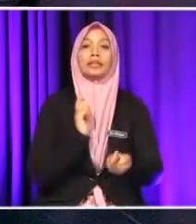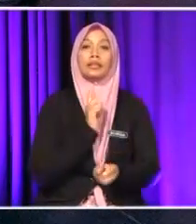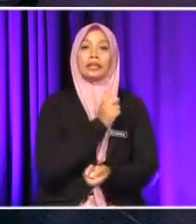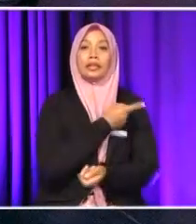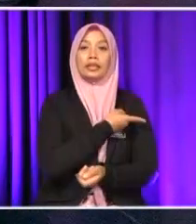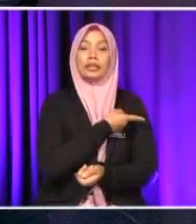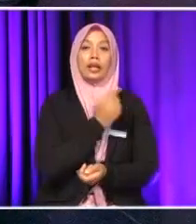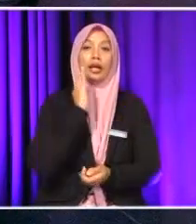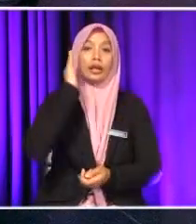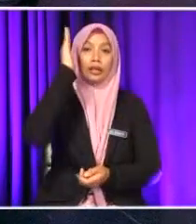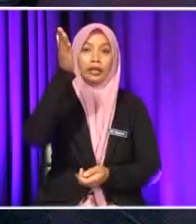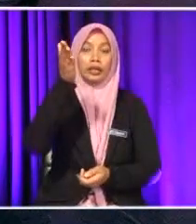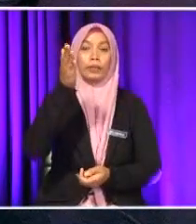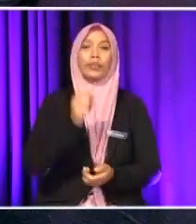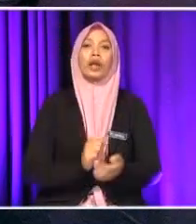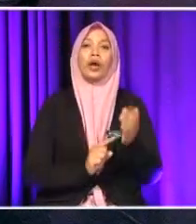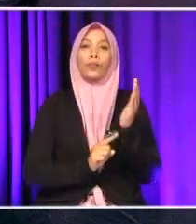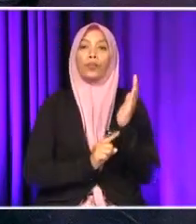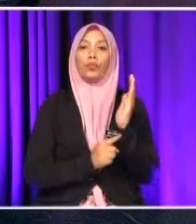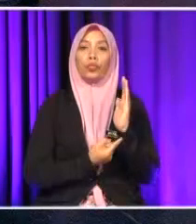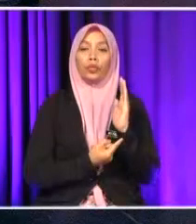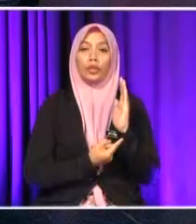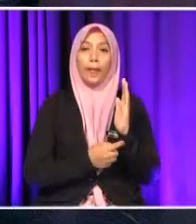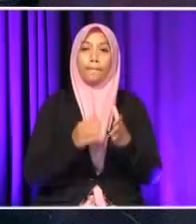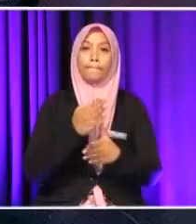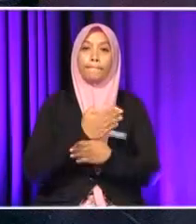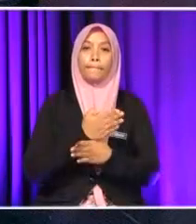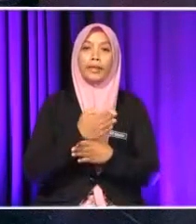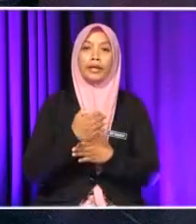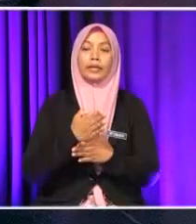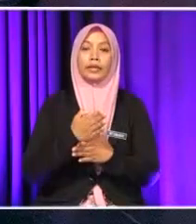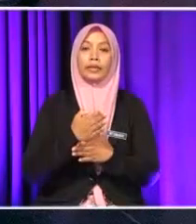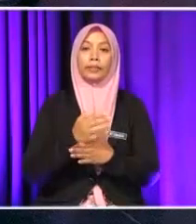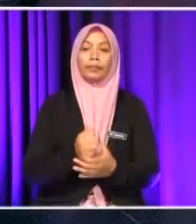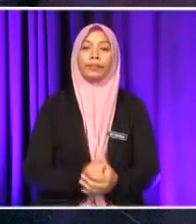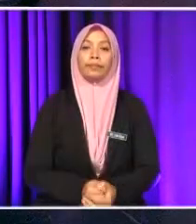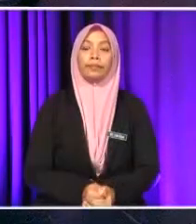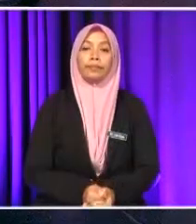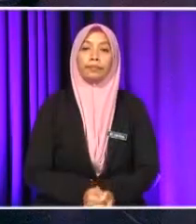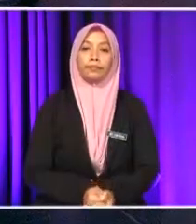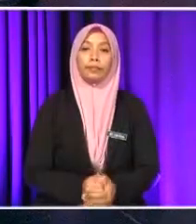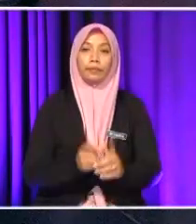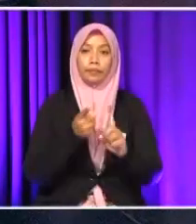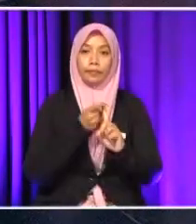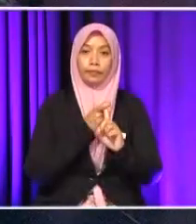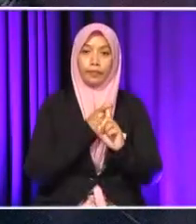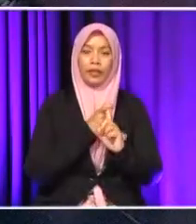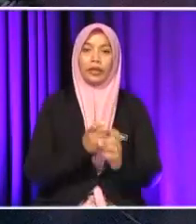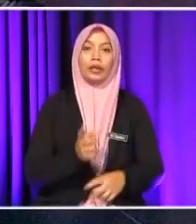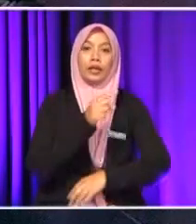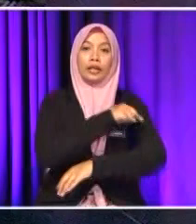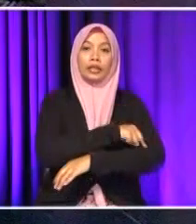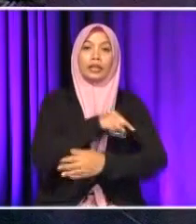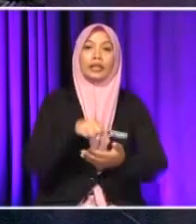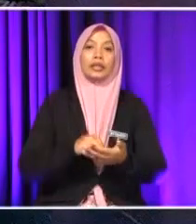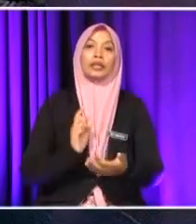mulakan bab fungsi perniagaan dalam mata pelajaran pengajian keusahawanan bersama dengan Cikgu Hafiz. Silakan, Cikgu. Okey. Okey, hari ini kita